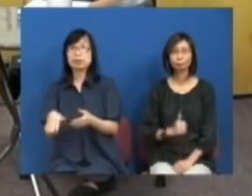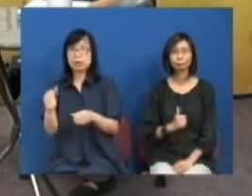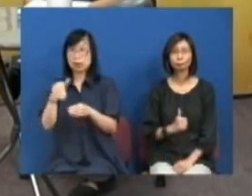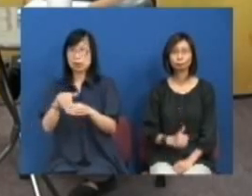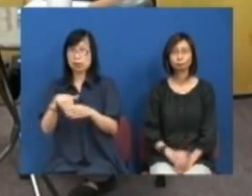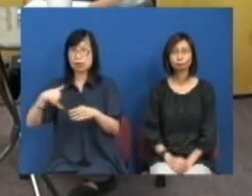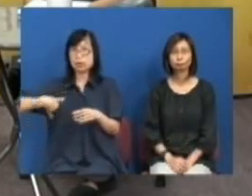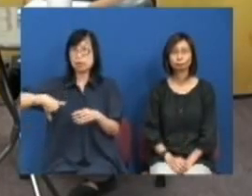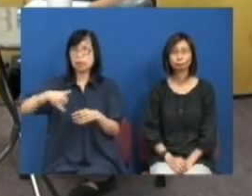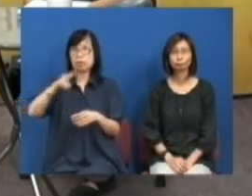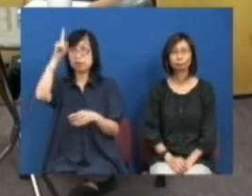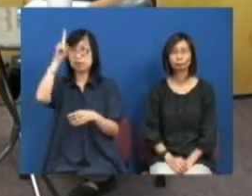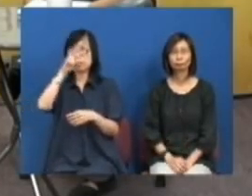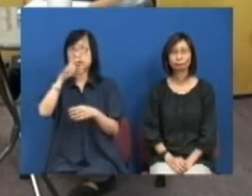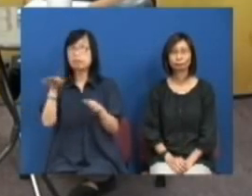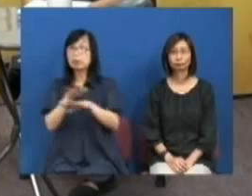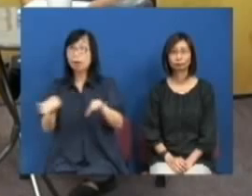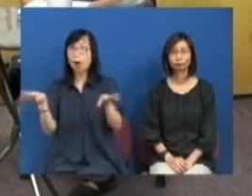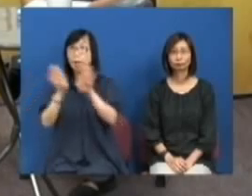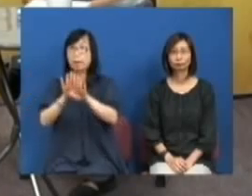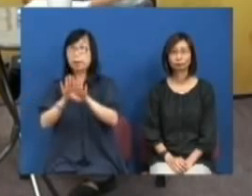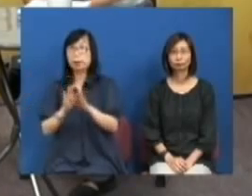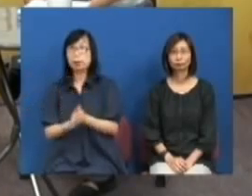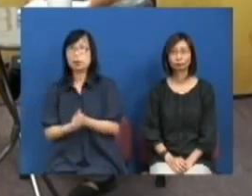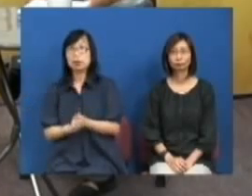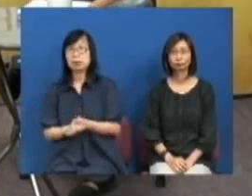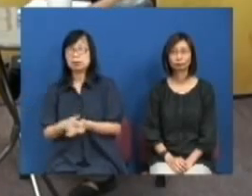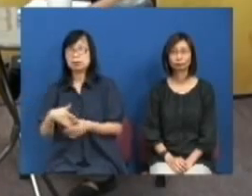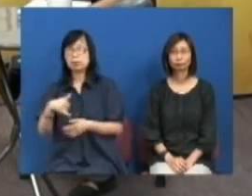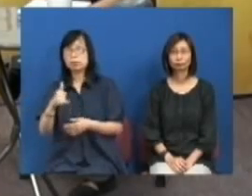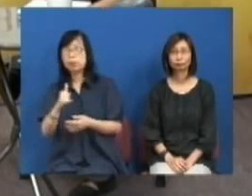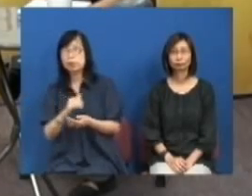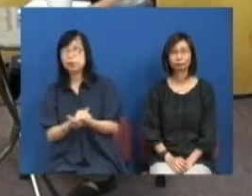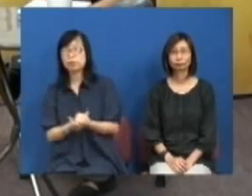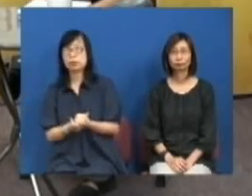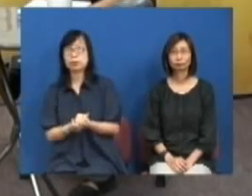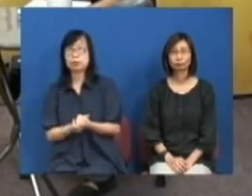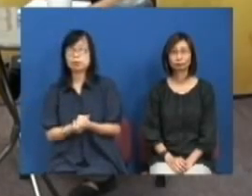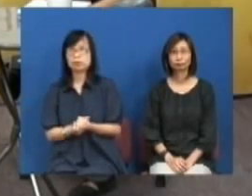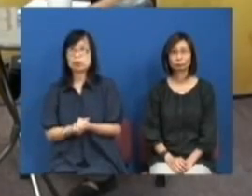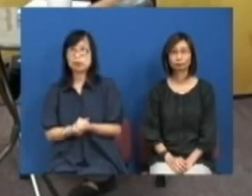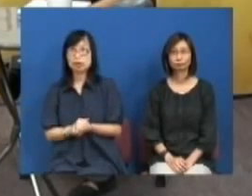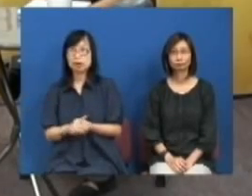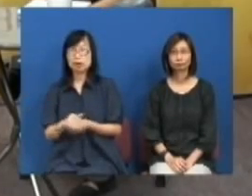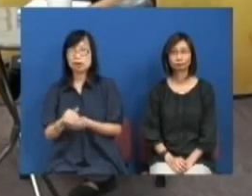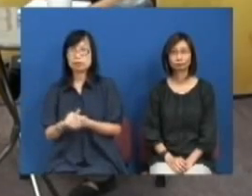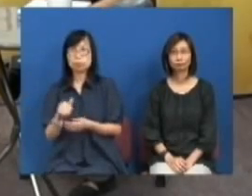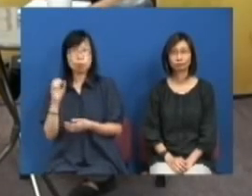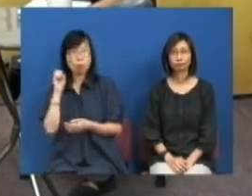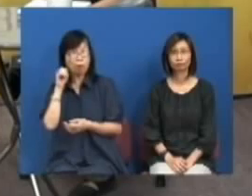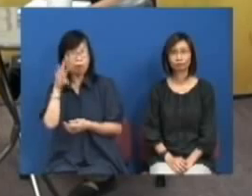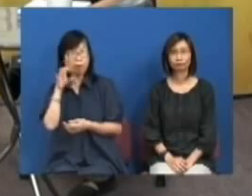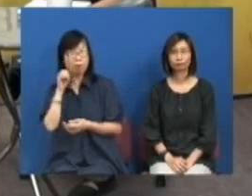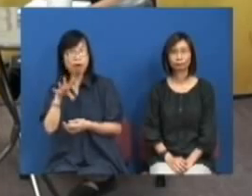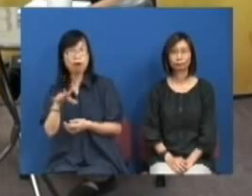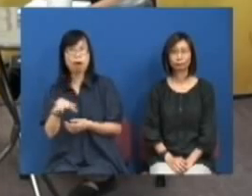係走去天安門啊，或者蘭軍車啊，或者奔走呼號啊。咁所以可以咁樣講嘅係話，